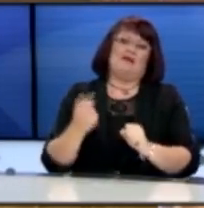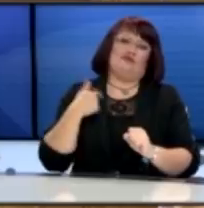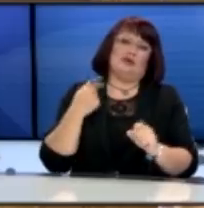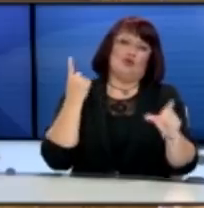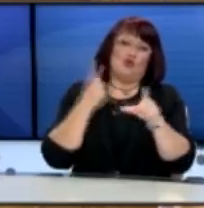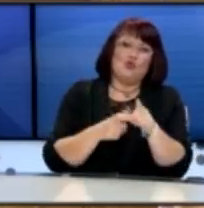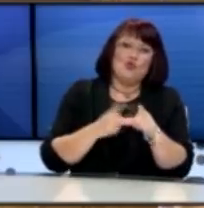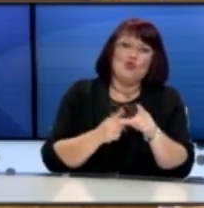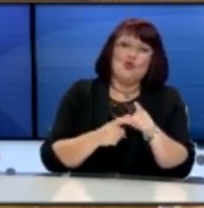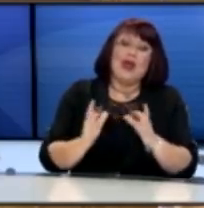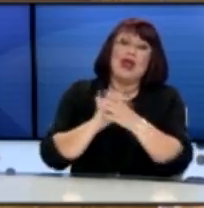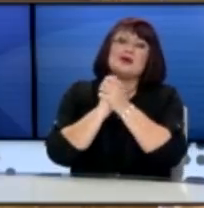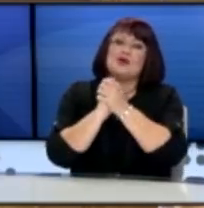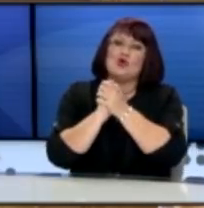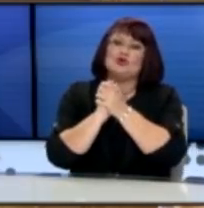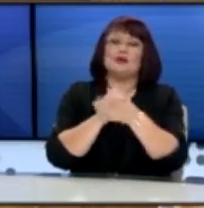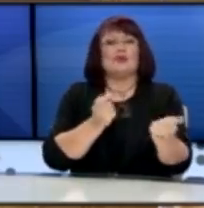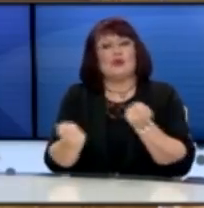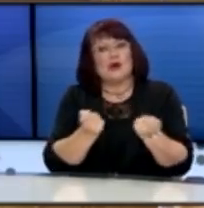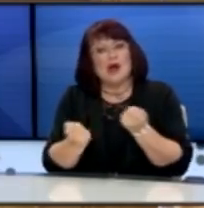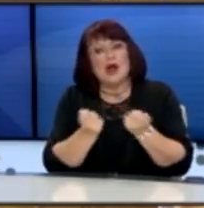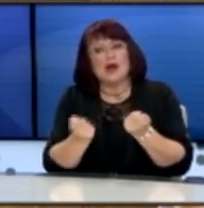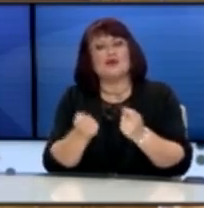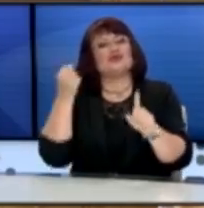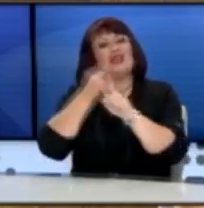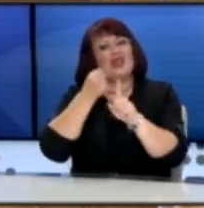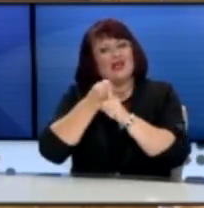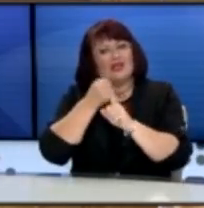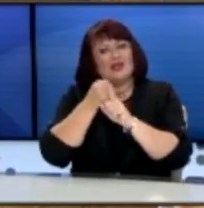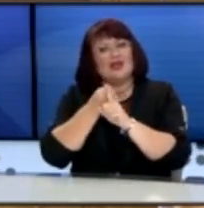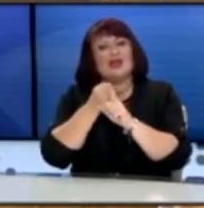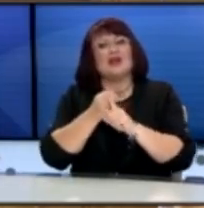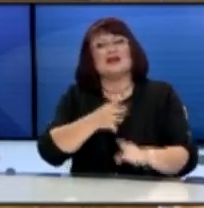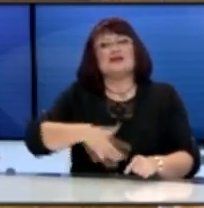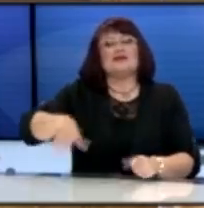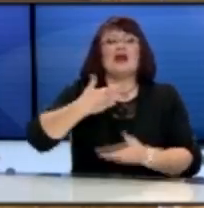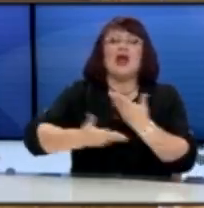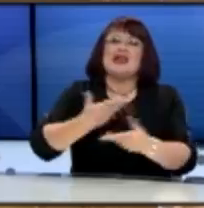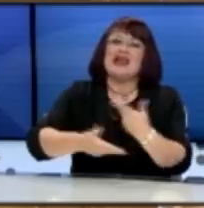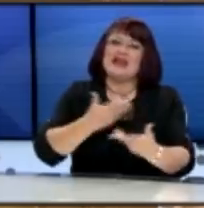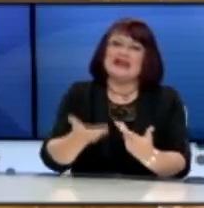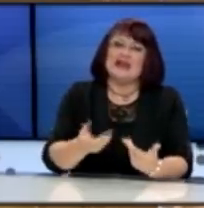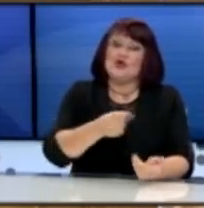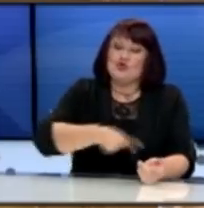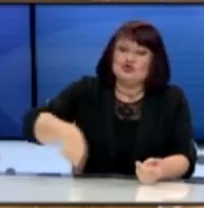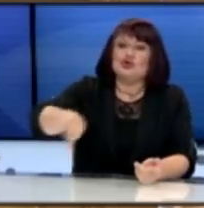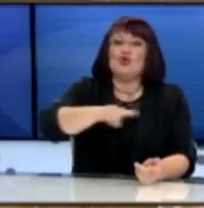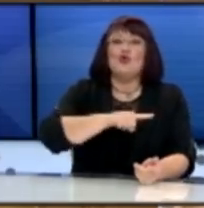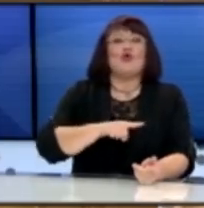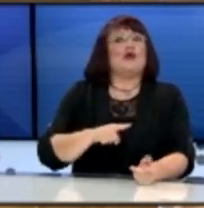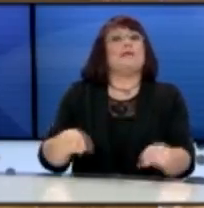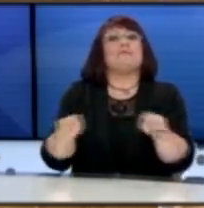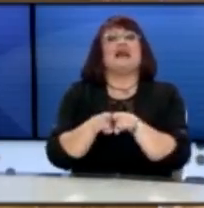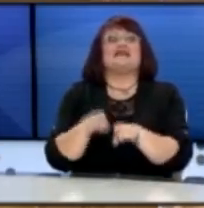κινήματος με ενότητα, οργάνωση, διεκδίκηση, αλληλεγγύη, ώστε κανένας να μην είναι μόνος